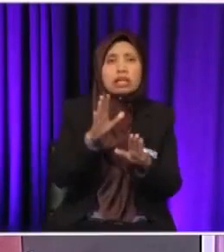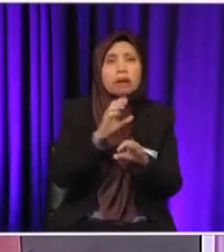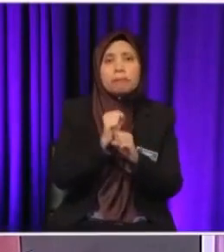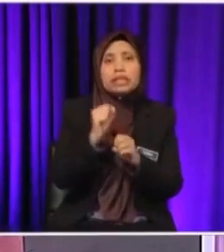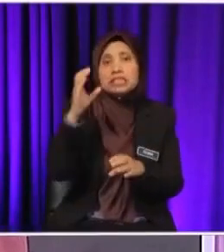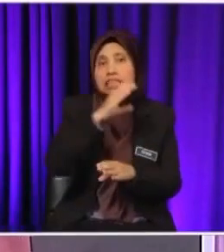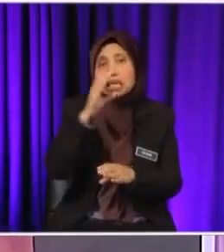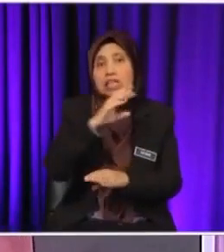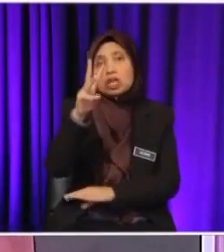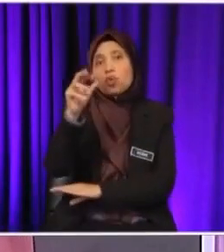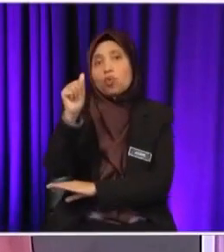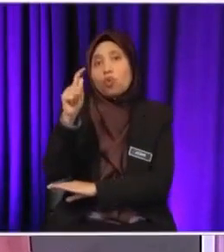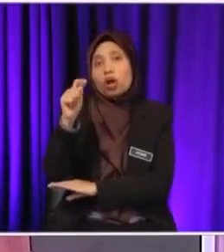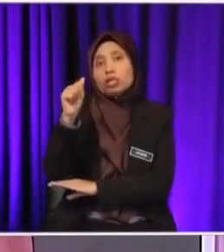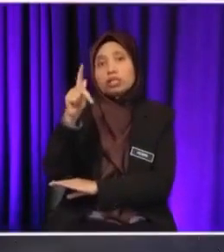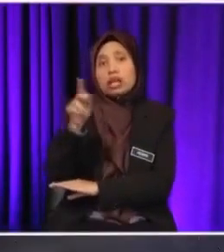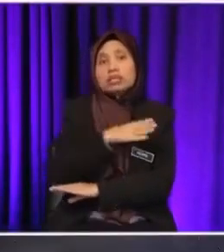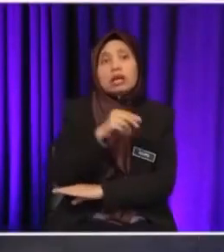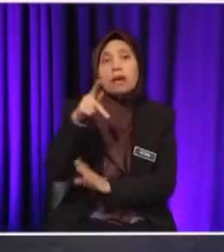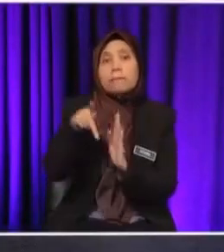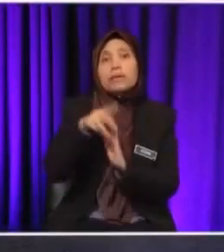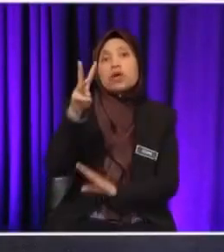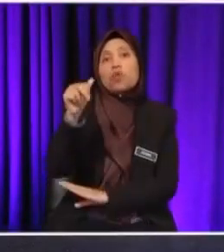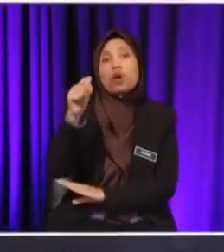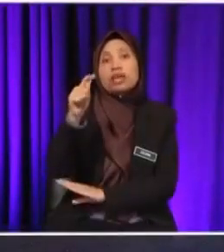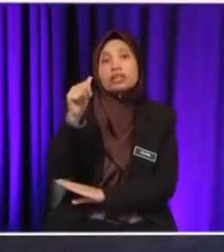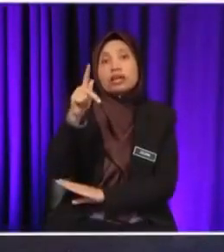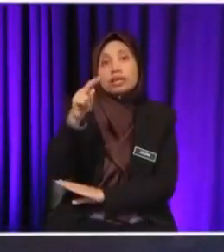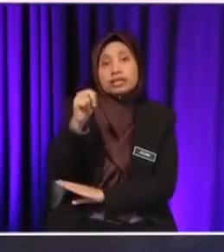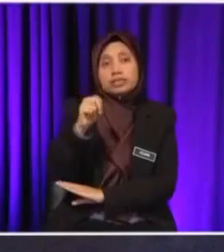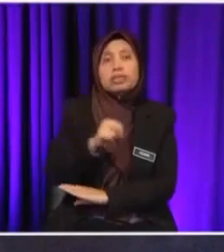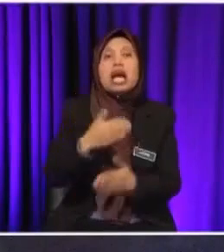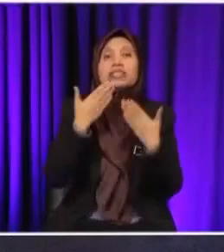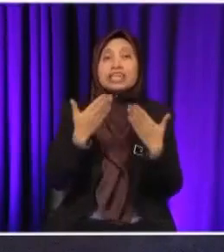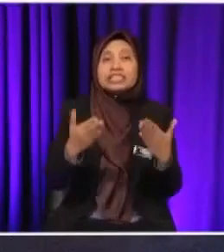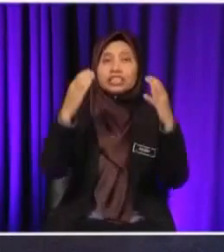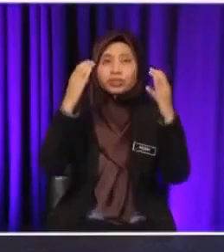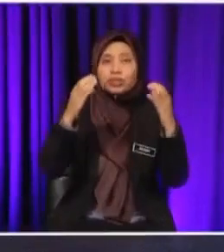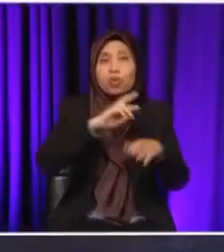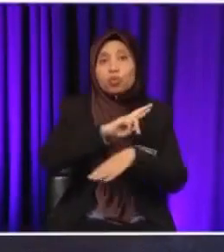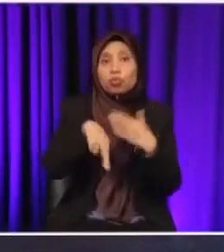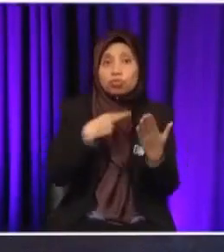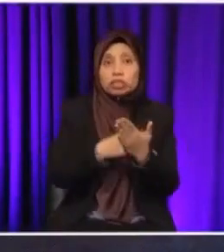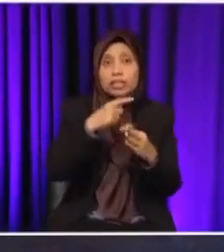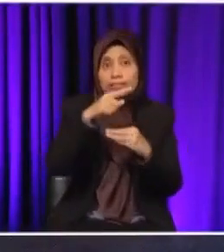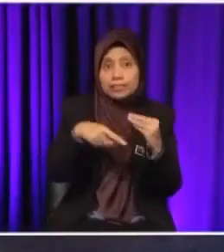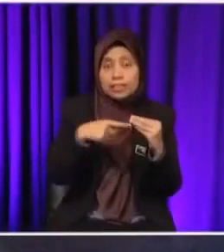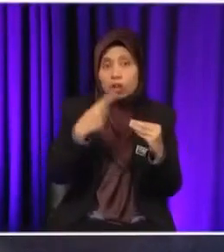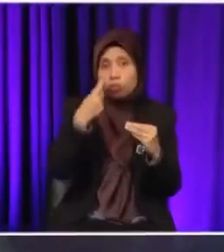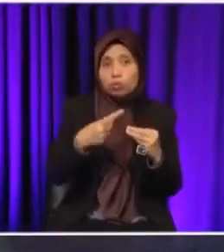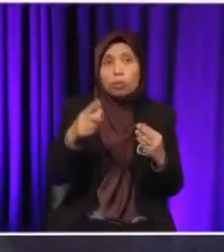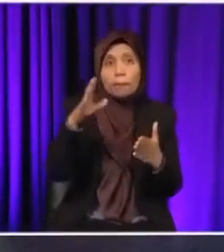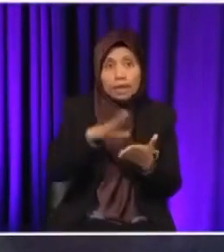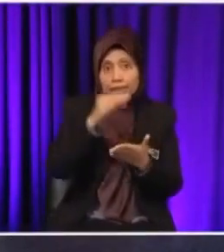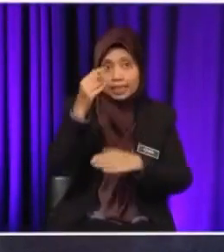perwatakan dalam cerpen tersebut mengikut kehendak soalan. Baik, terima kasih cikgu. Itu dia tadi rumusan berkenaan dengan pembelajaran kita untuk hari ini